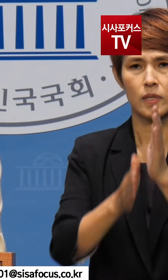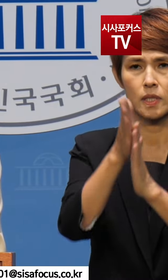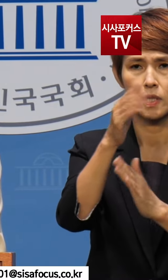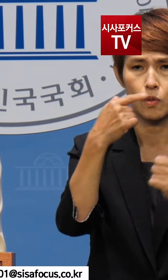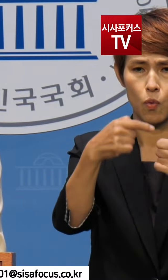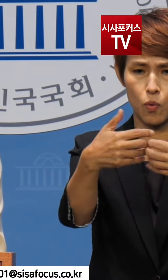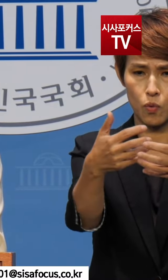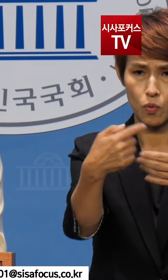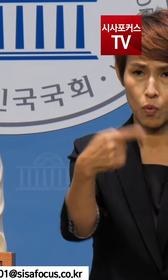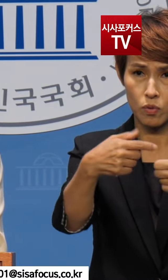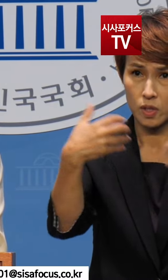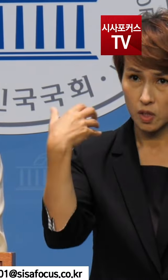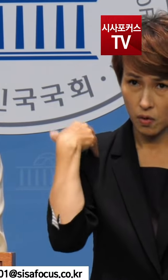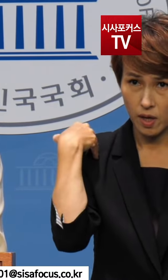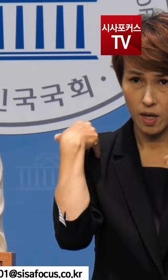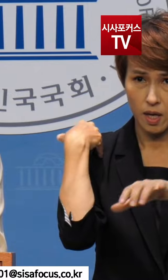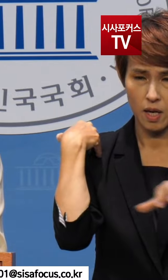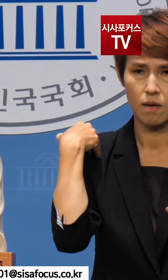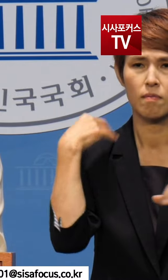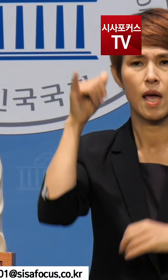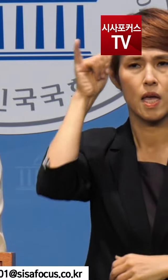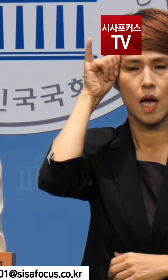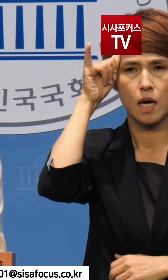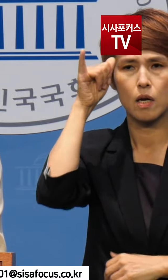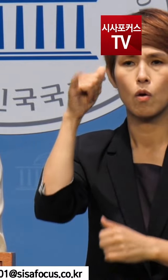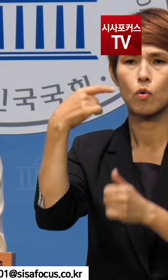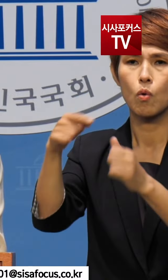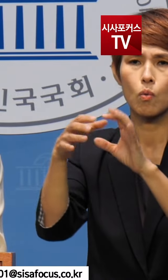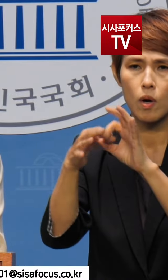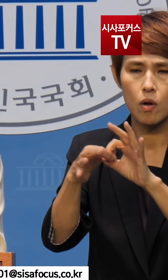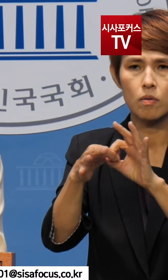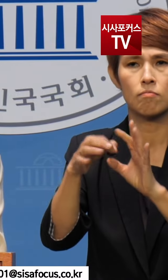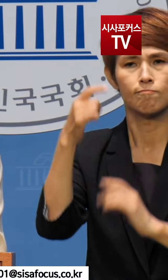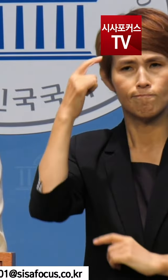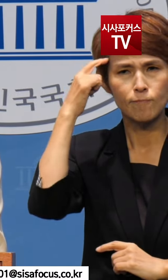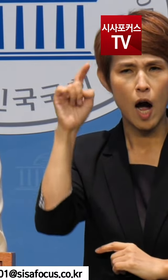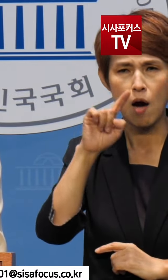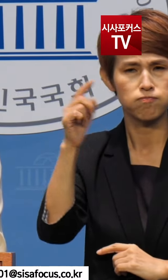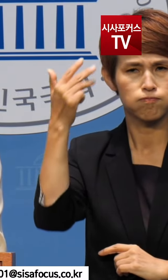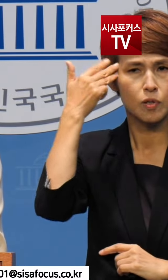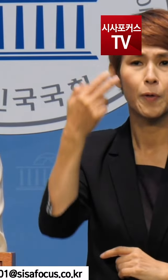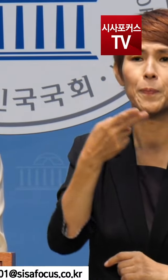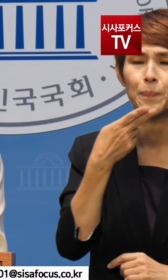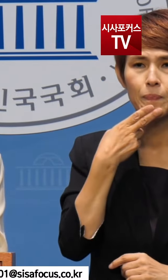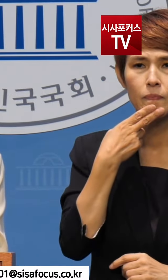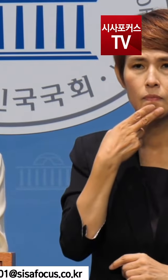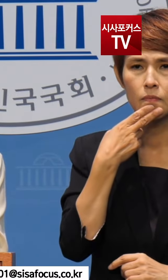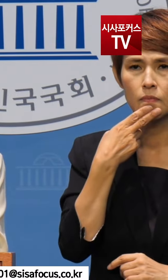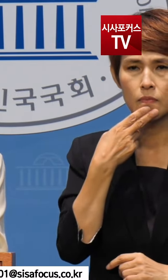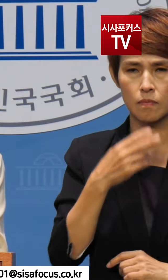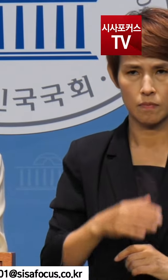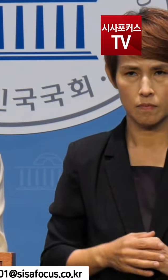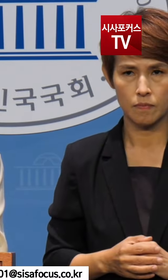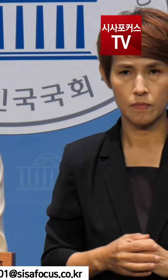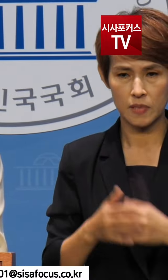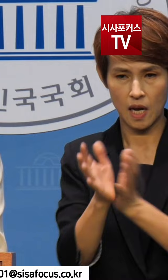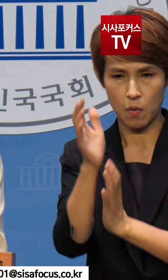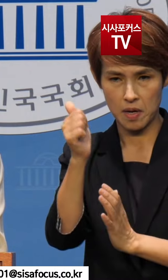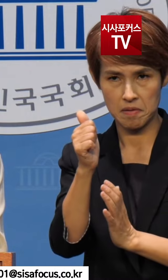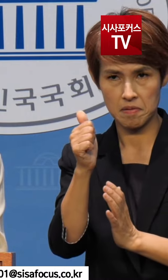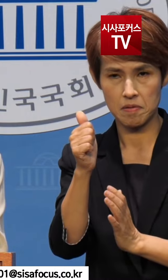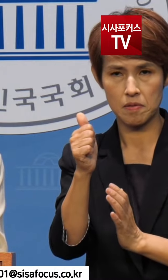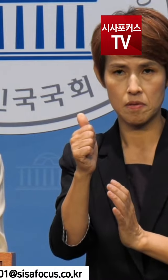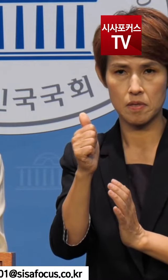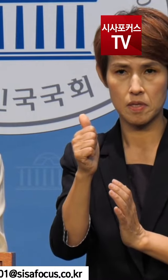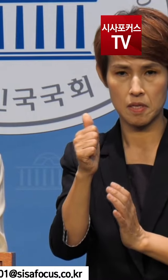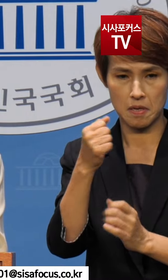시도교육청에는 AI 융합교육에 대한 개념과 원리 그리고 철학도 없이 자신과 장관이 공조한 책을 강요한